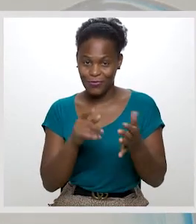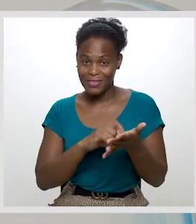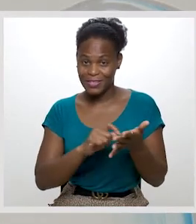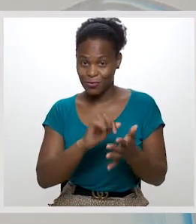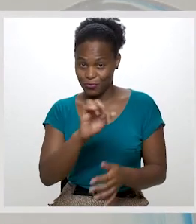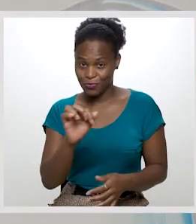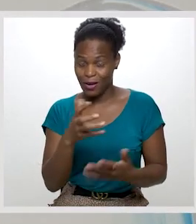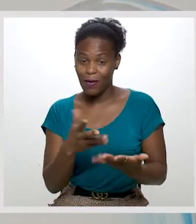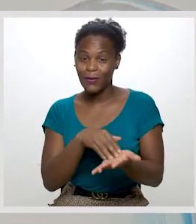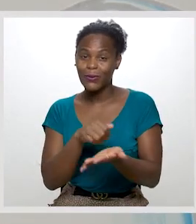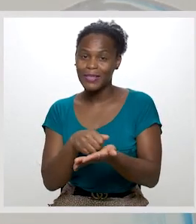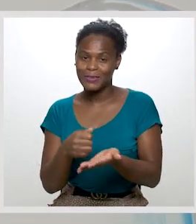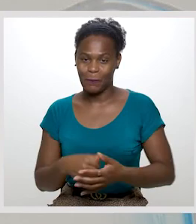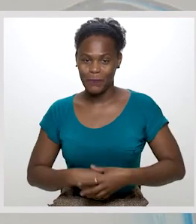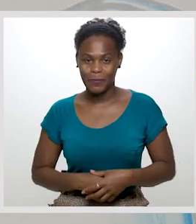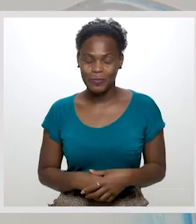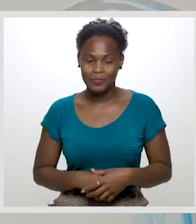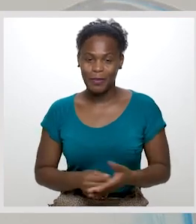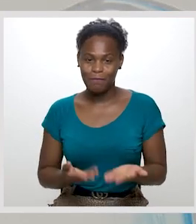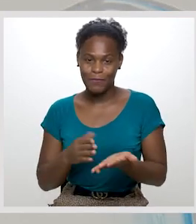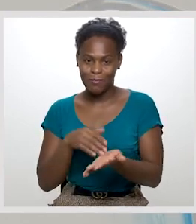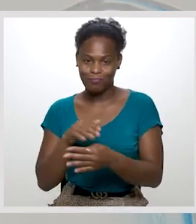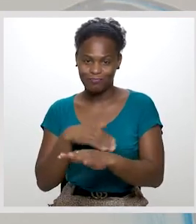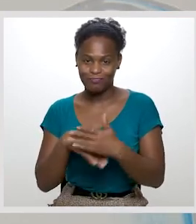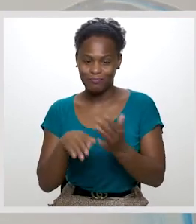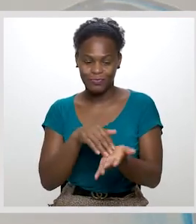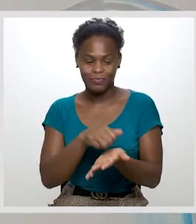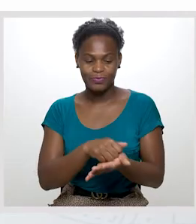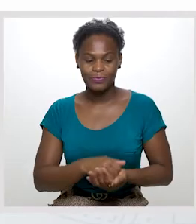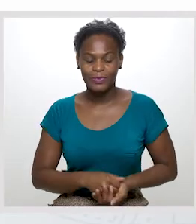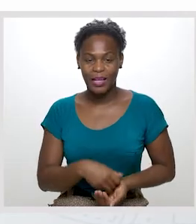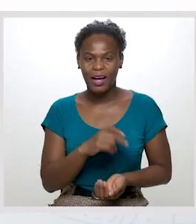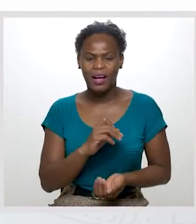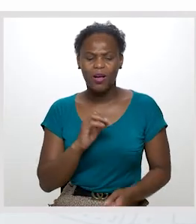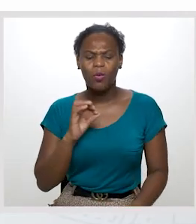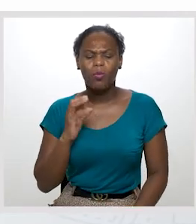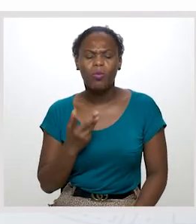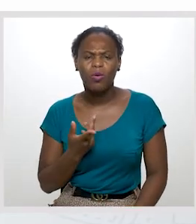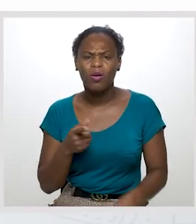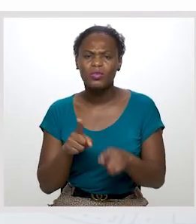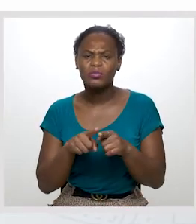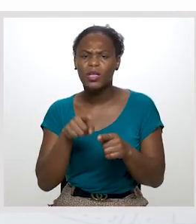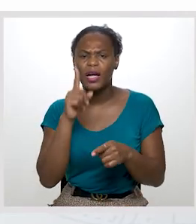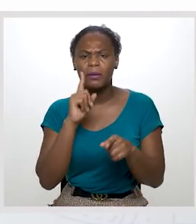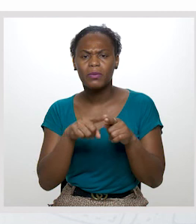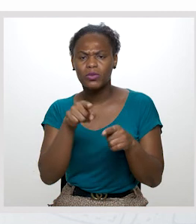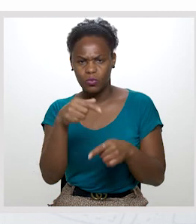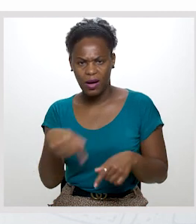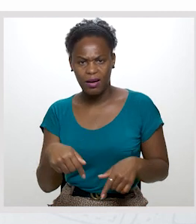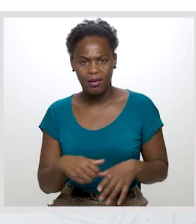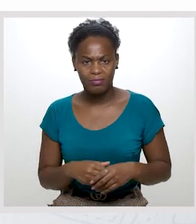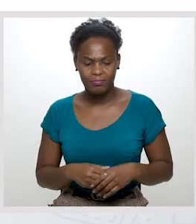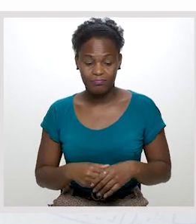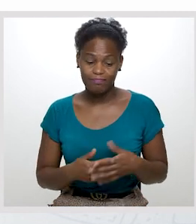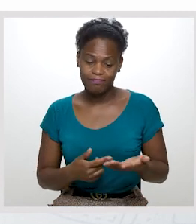Maintenant que tu as terminé ton exercice, on passe à la correction. On corrige. A. Combien de frères et